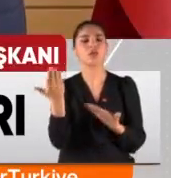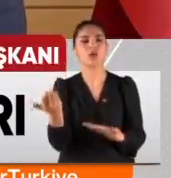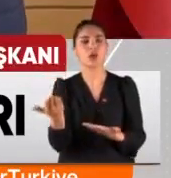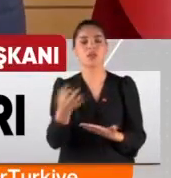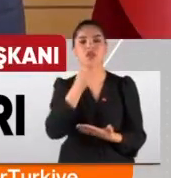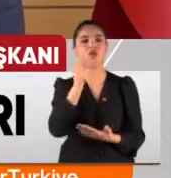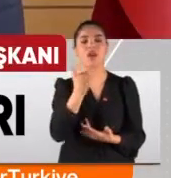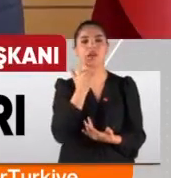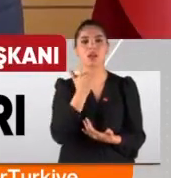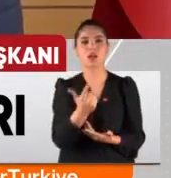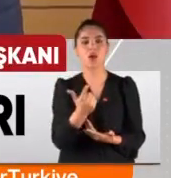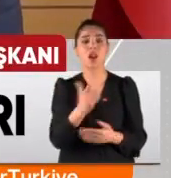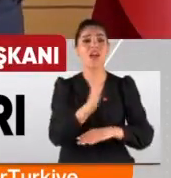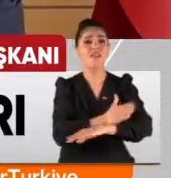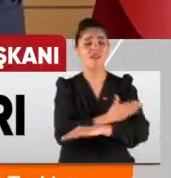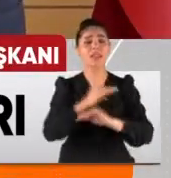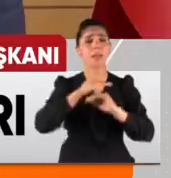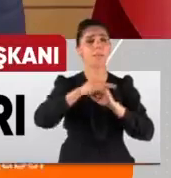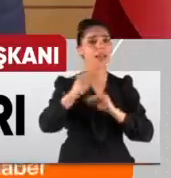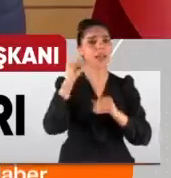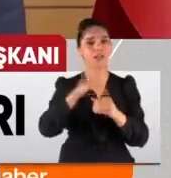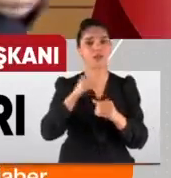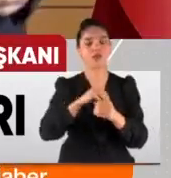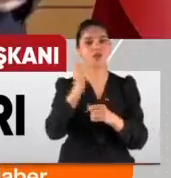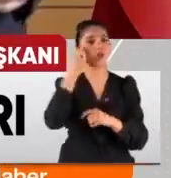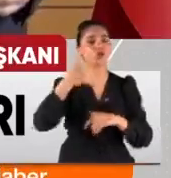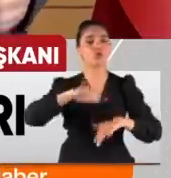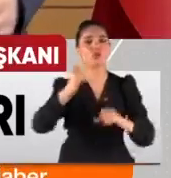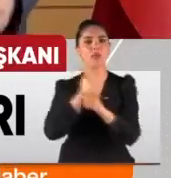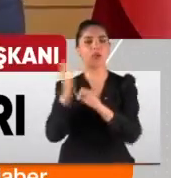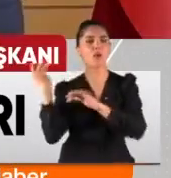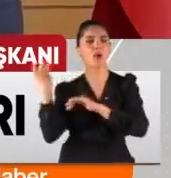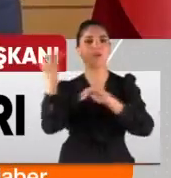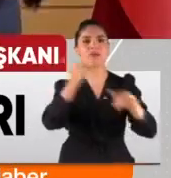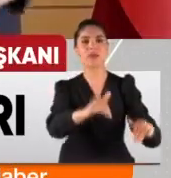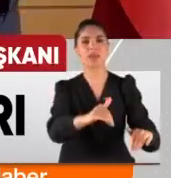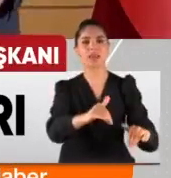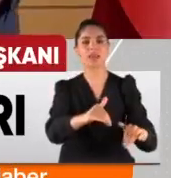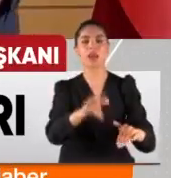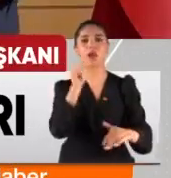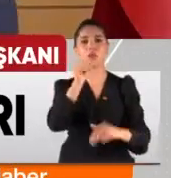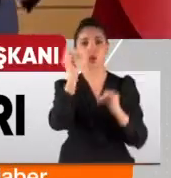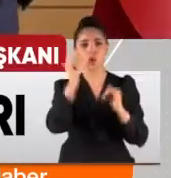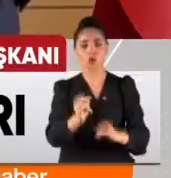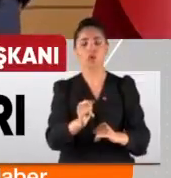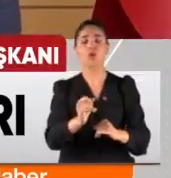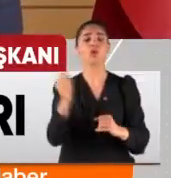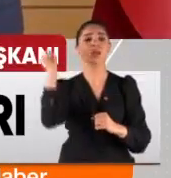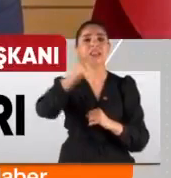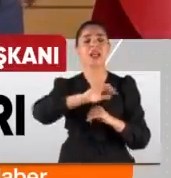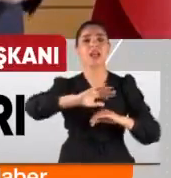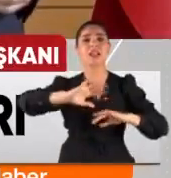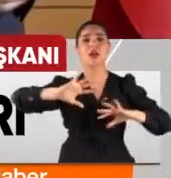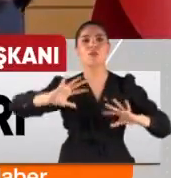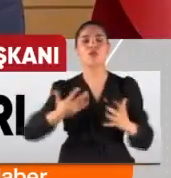Erdoğan'ın çağrısıyla vatanı ve milleti için tereddütsüz göreve koşan ve alçakça kalkışmayı bozguna uğratan bu